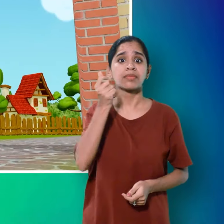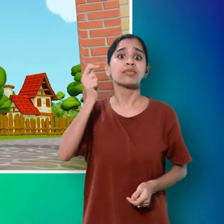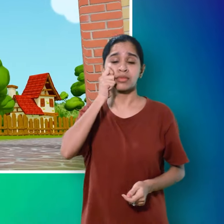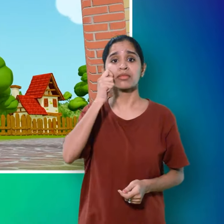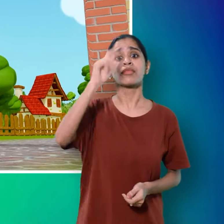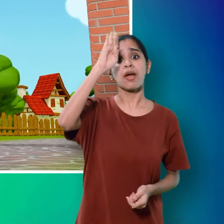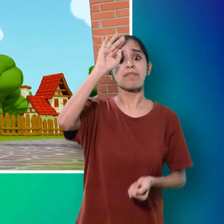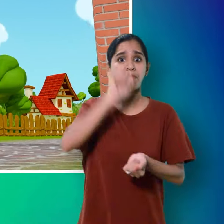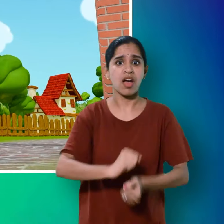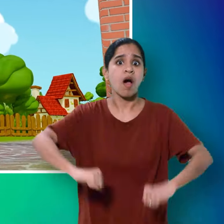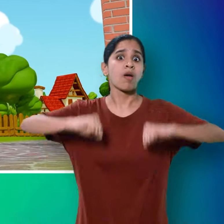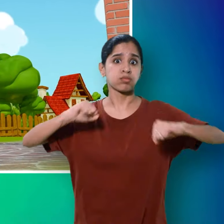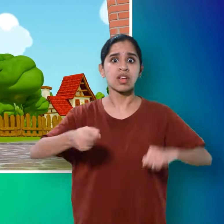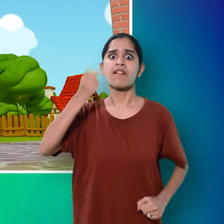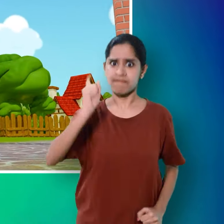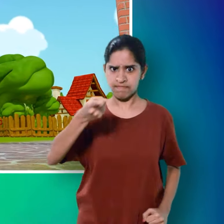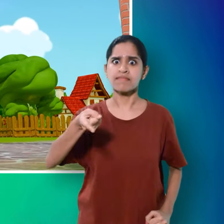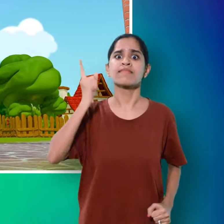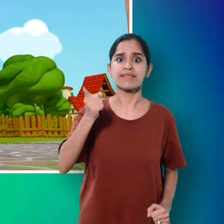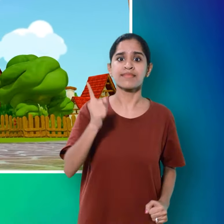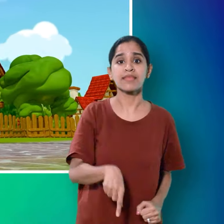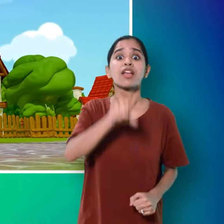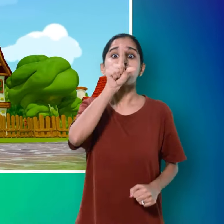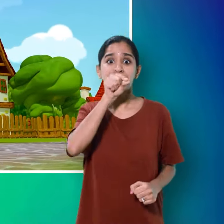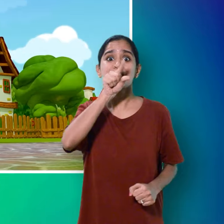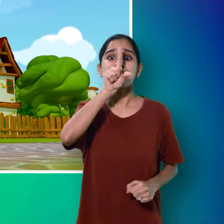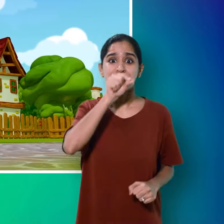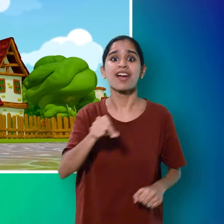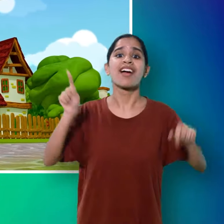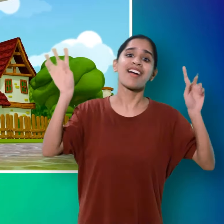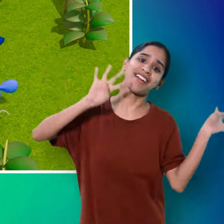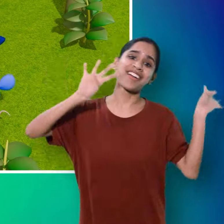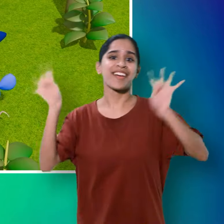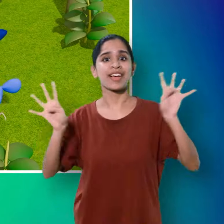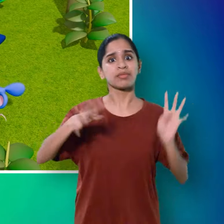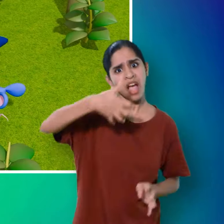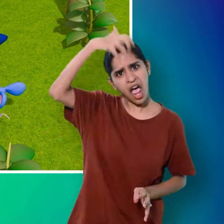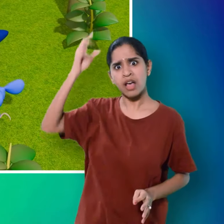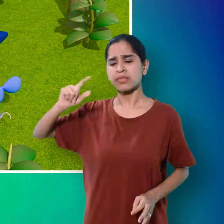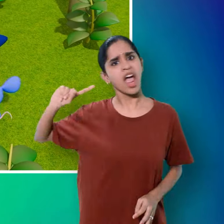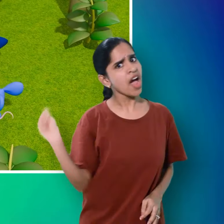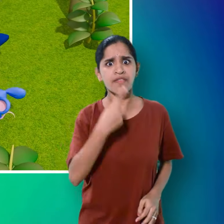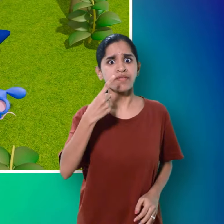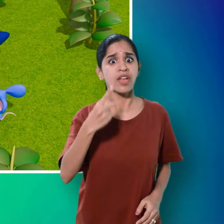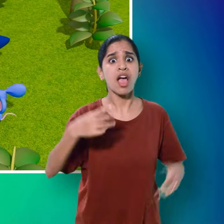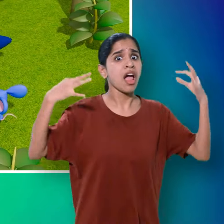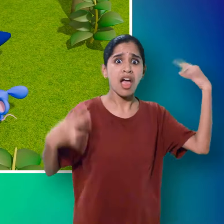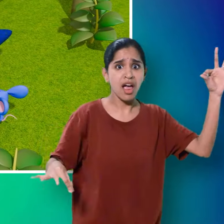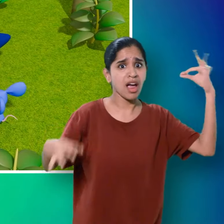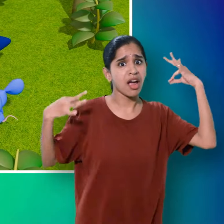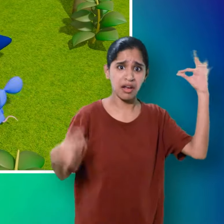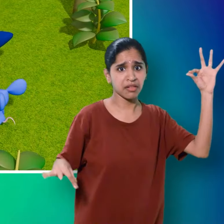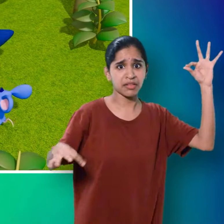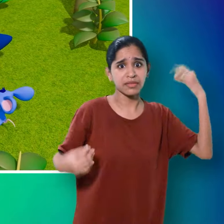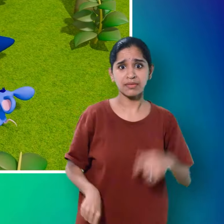उन चोरों की खूब खबर ली मोटे थानेदार ने, मोरों को भी खूब नचाया जंगल